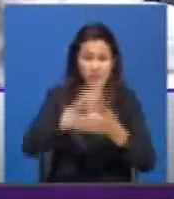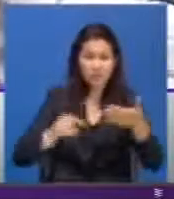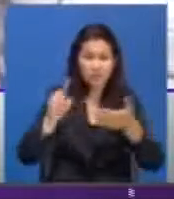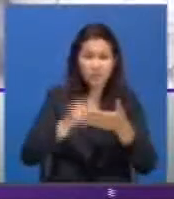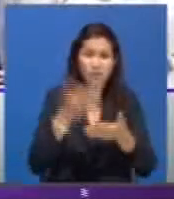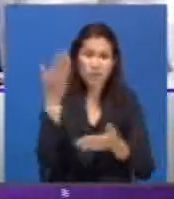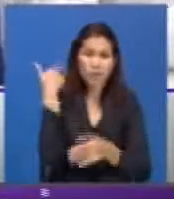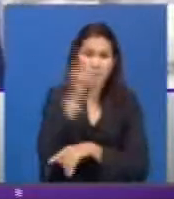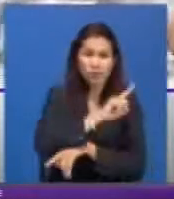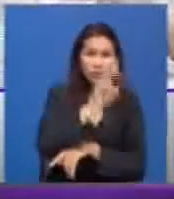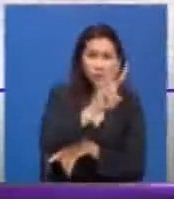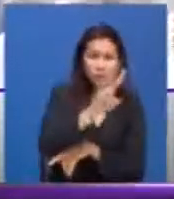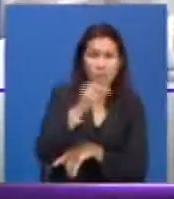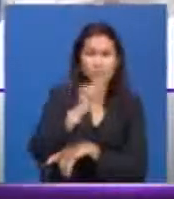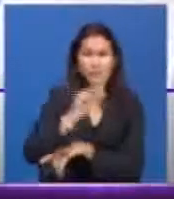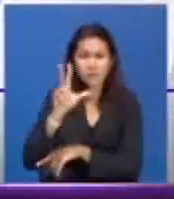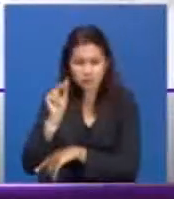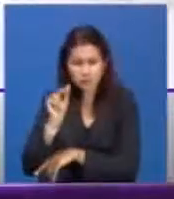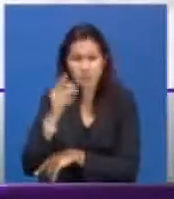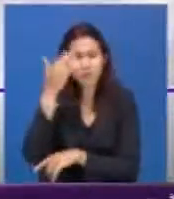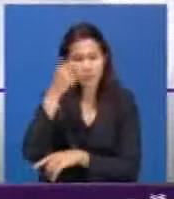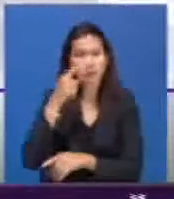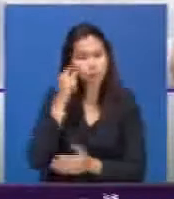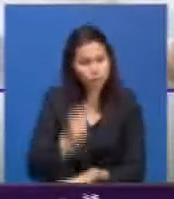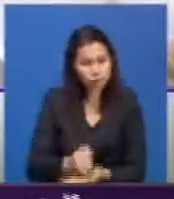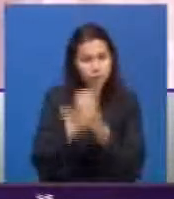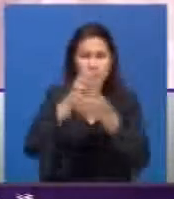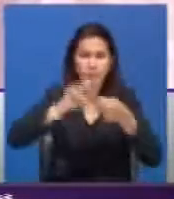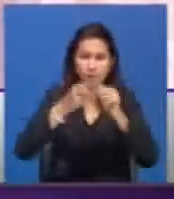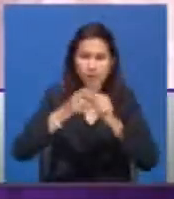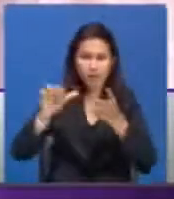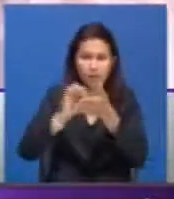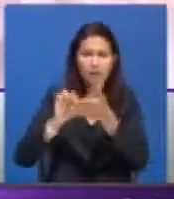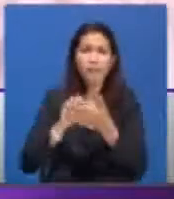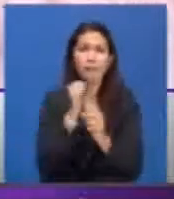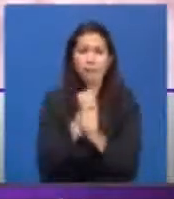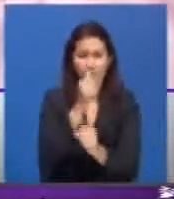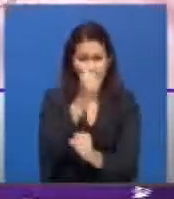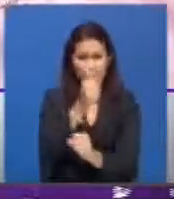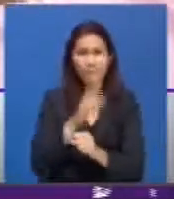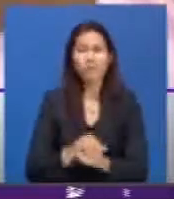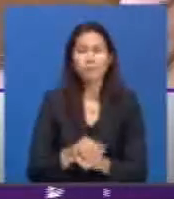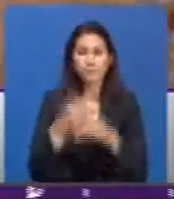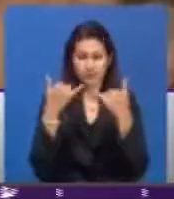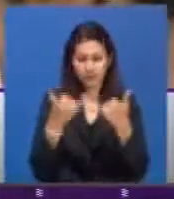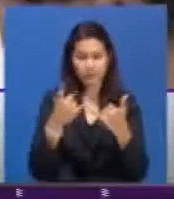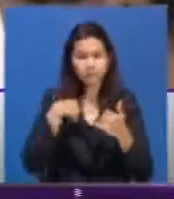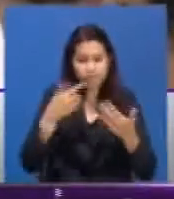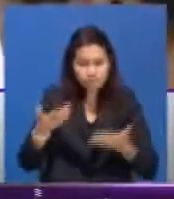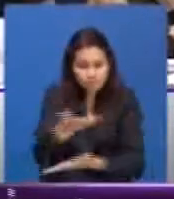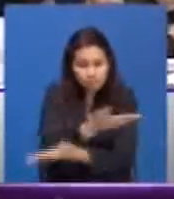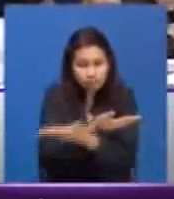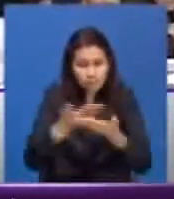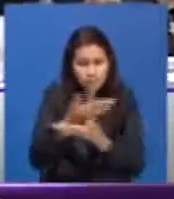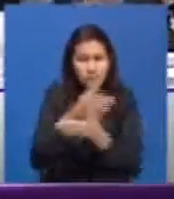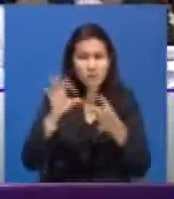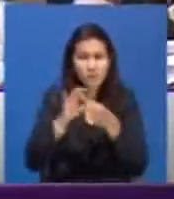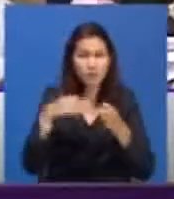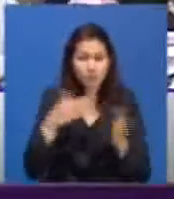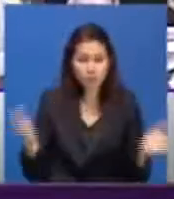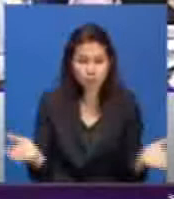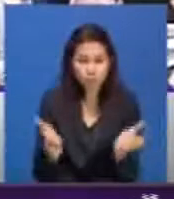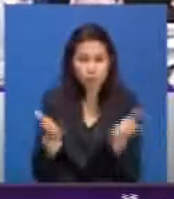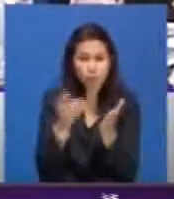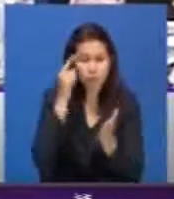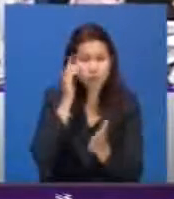องถิ่นค่ะที่มีปัญหาในบางพื้นที่ก็ช่วยกันแก้ไขปัญหาให้ผ่านพ้นไปได้นอกจากนี้ยังมีการหารือแนวทางการรณรงค์การจัดการ